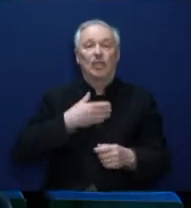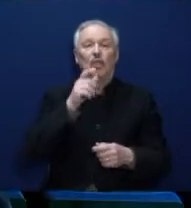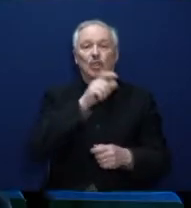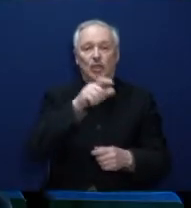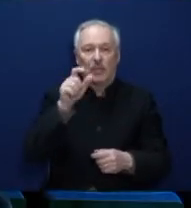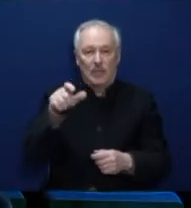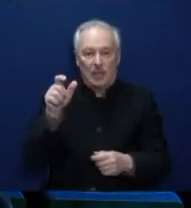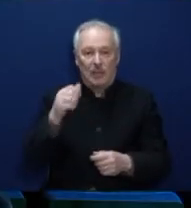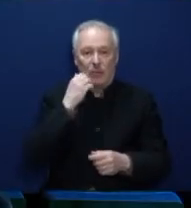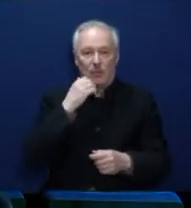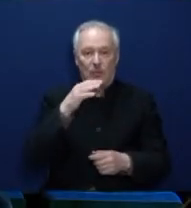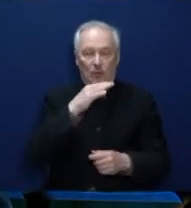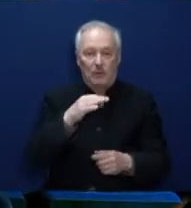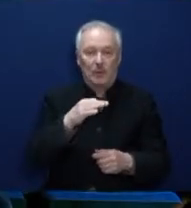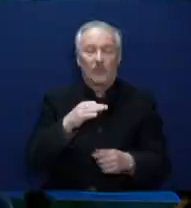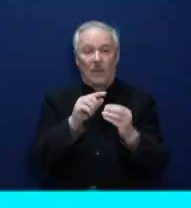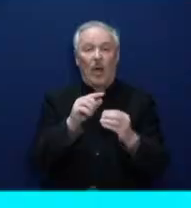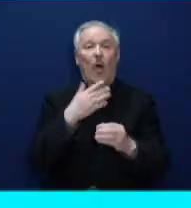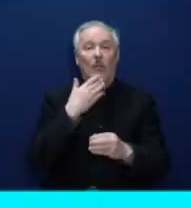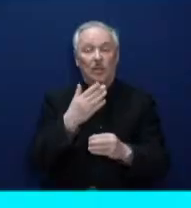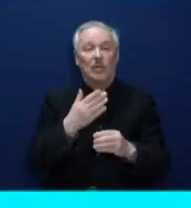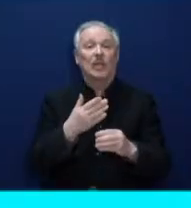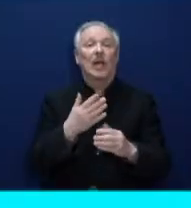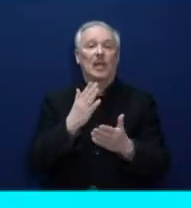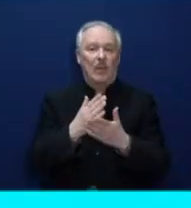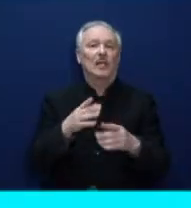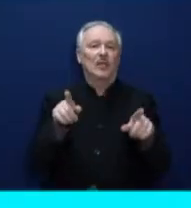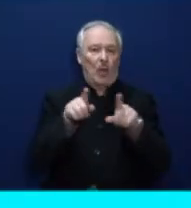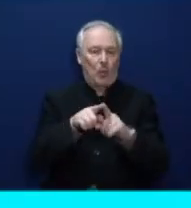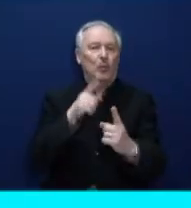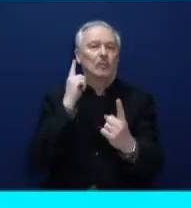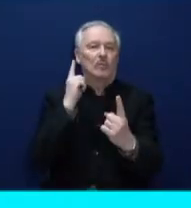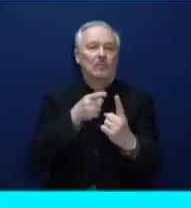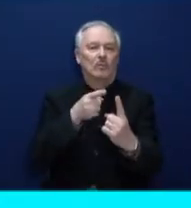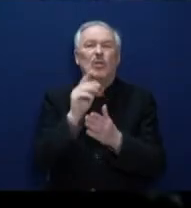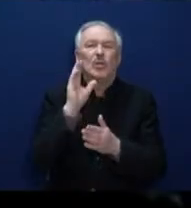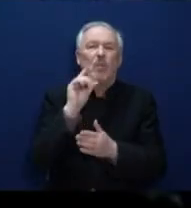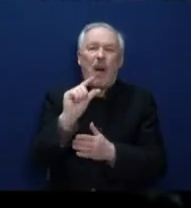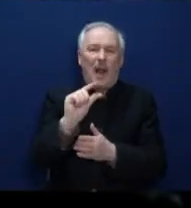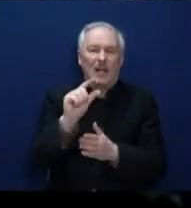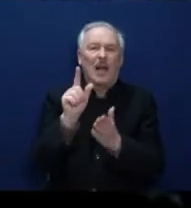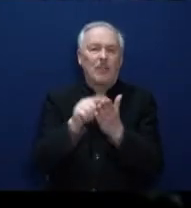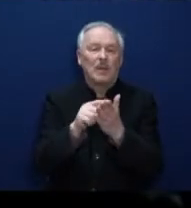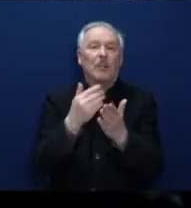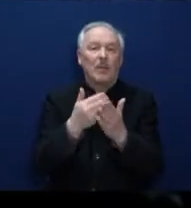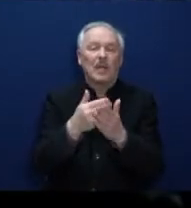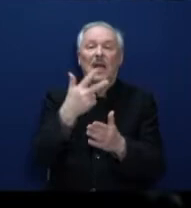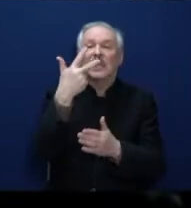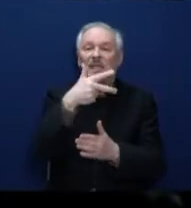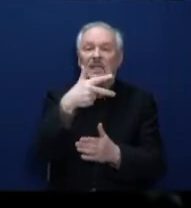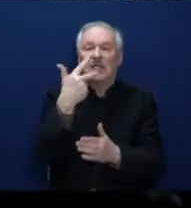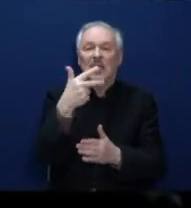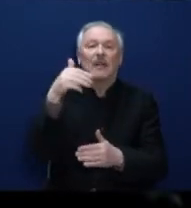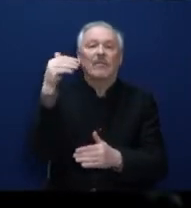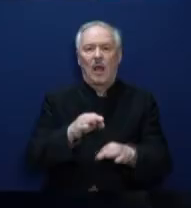Подмосковье динамично развивается. Таков лейтмотив ежегодного обращения губернатора Московской области к жителям региона. При этом